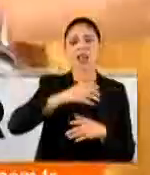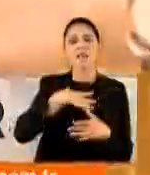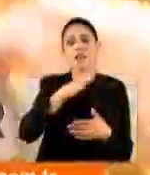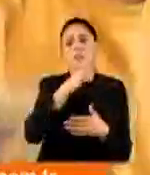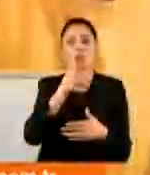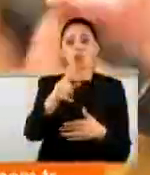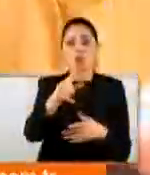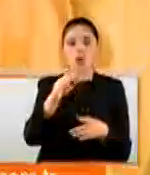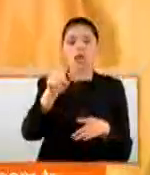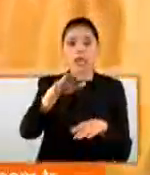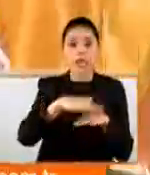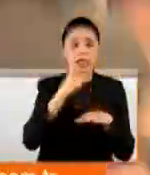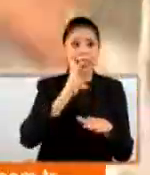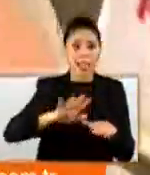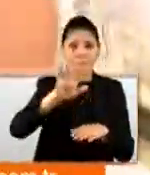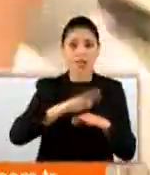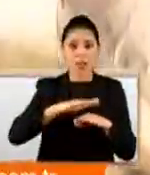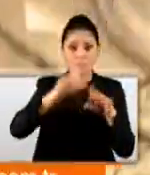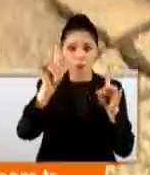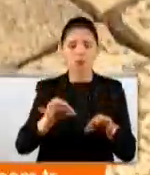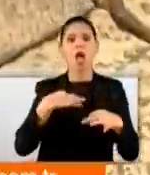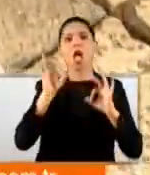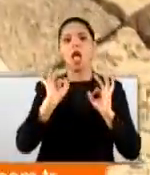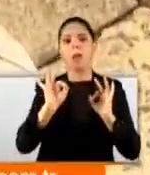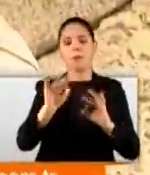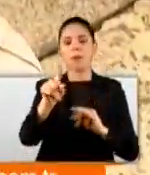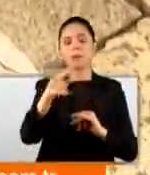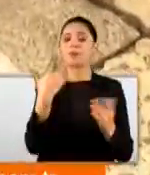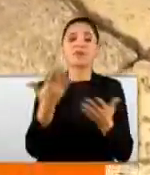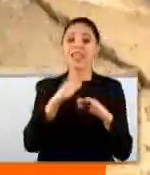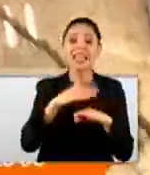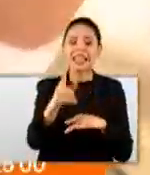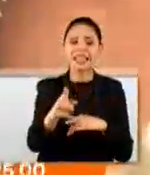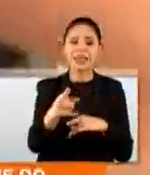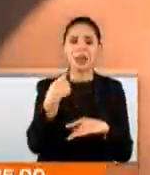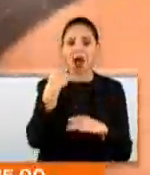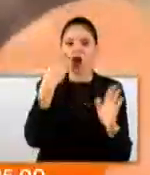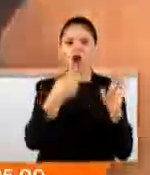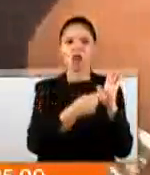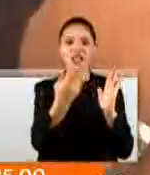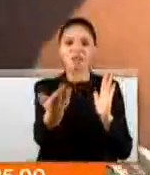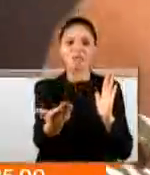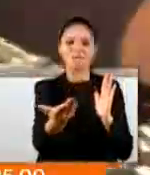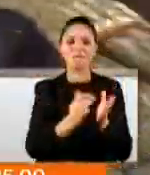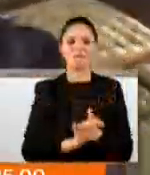Siz dezenfekte ediyor musunuz? Tabii ki de, her zaman. Nasıl dezenfekte ediyorsunuz? Gösteriyorum.